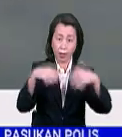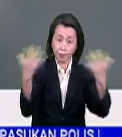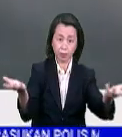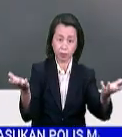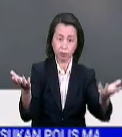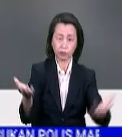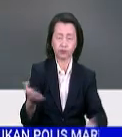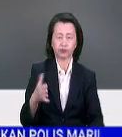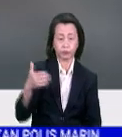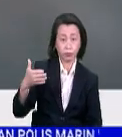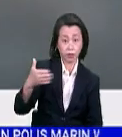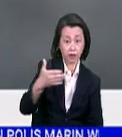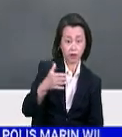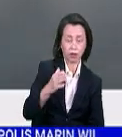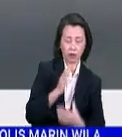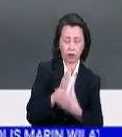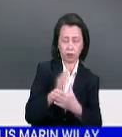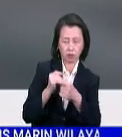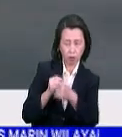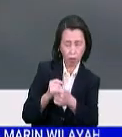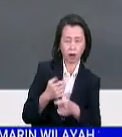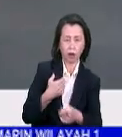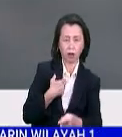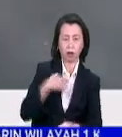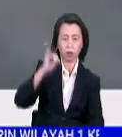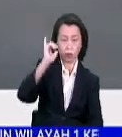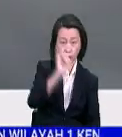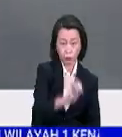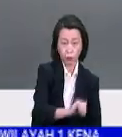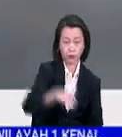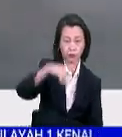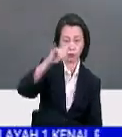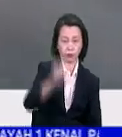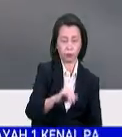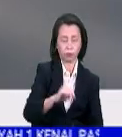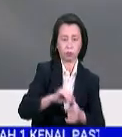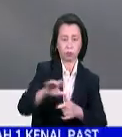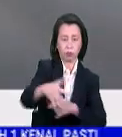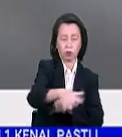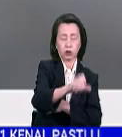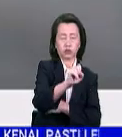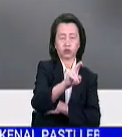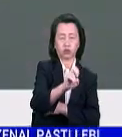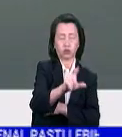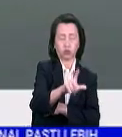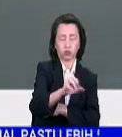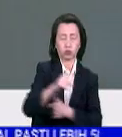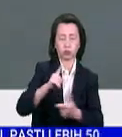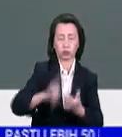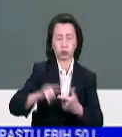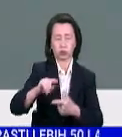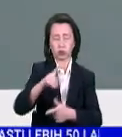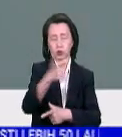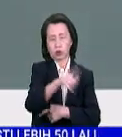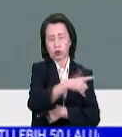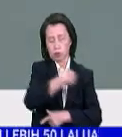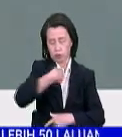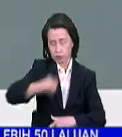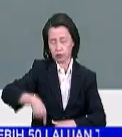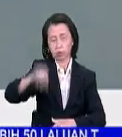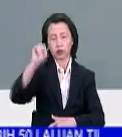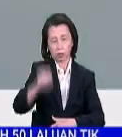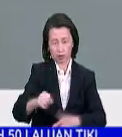katanya ikan jenis itu terdapat di perairan laut Sulu laut sulawesi dan Laut Cina Selatan di sekeliling negeri ini